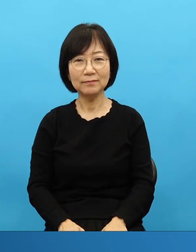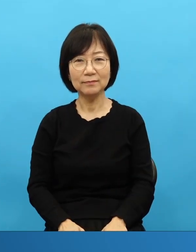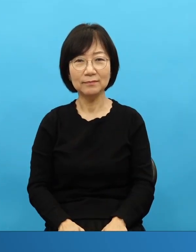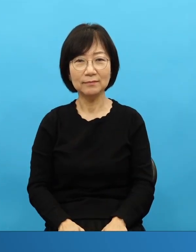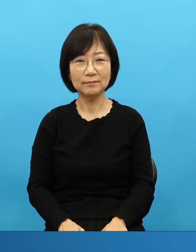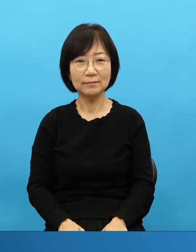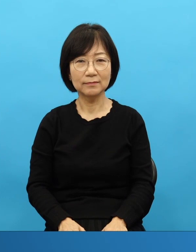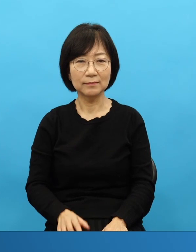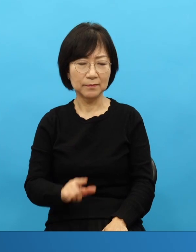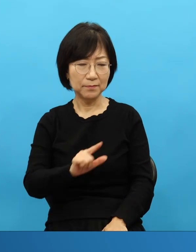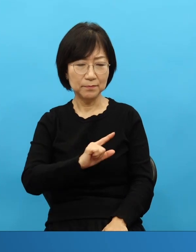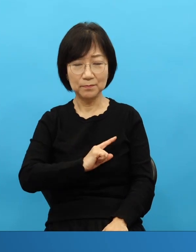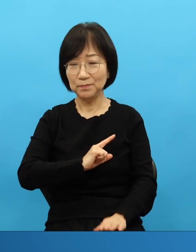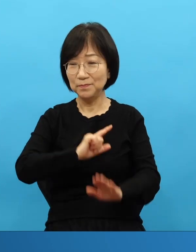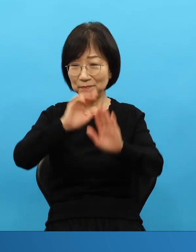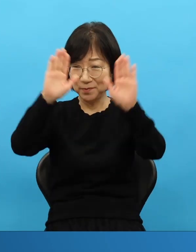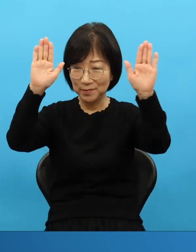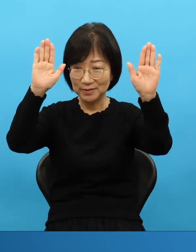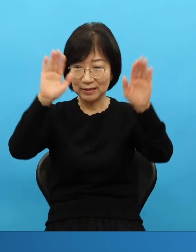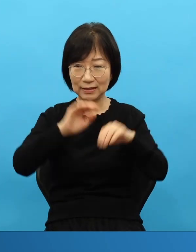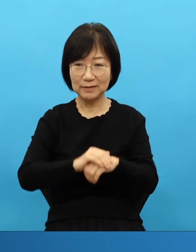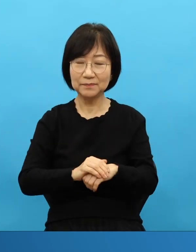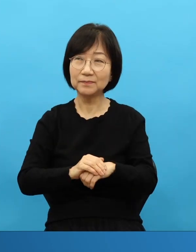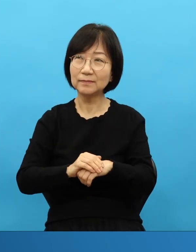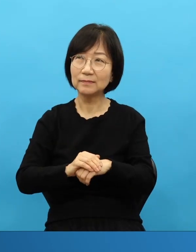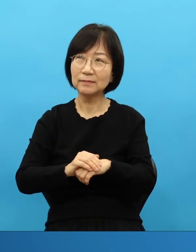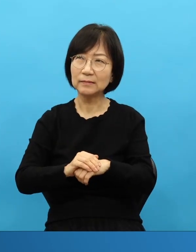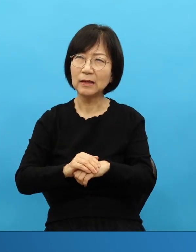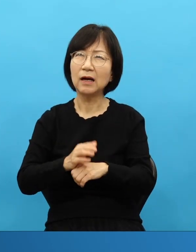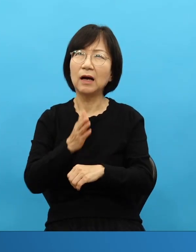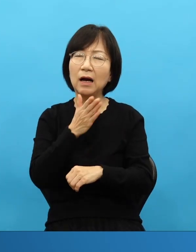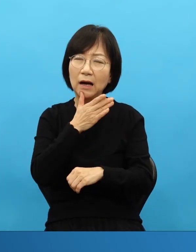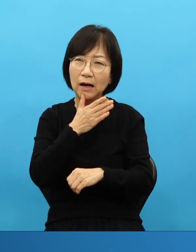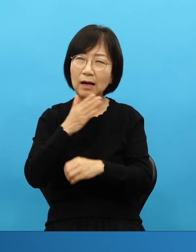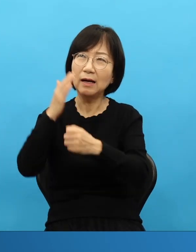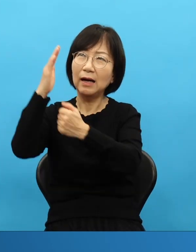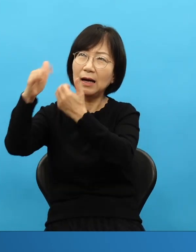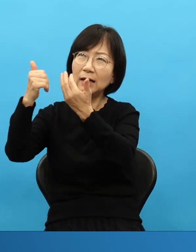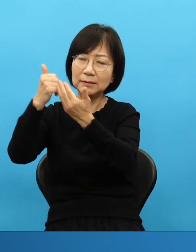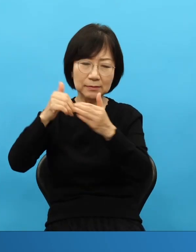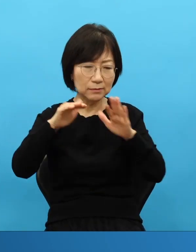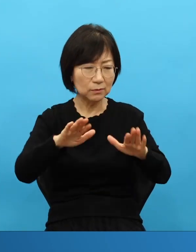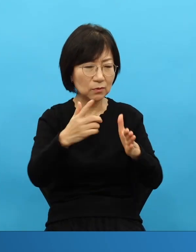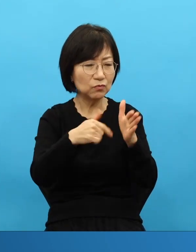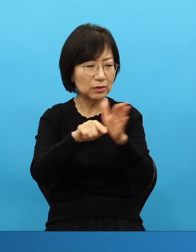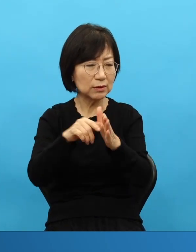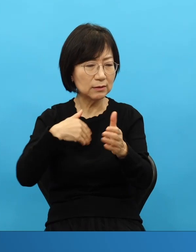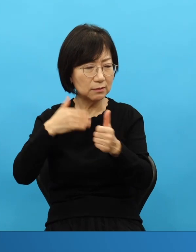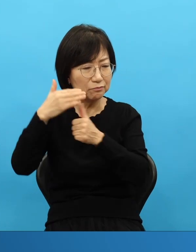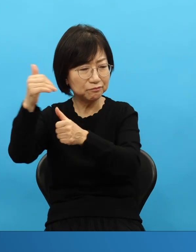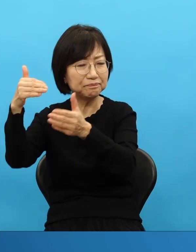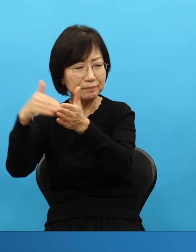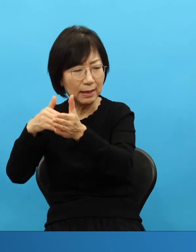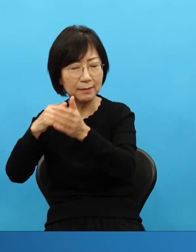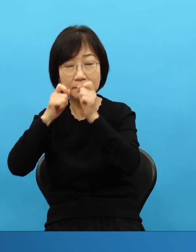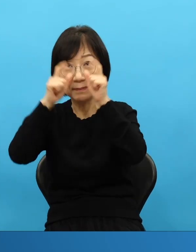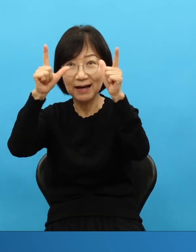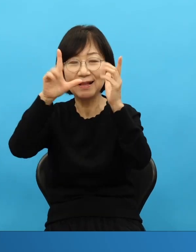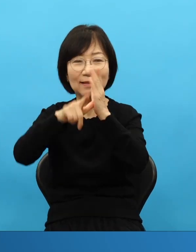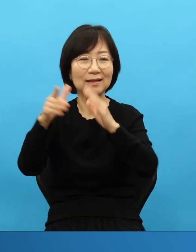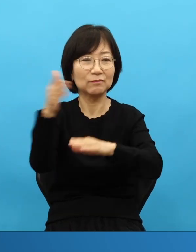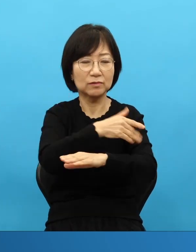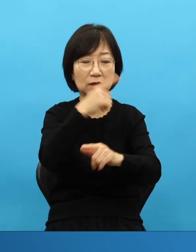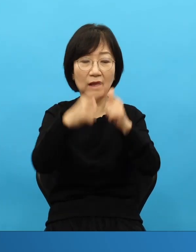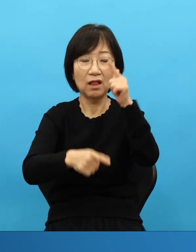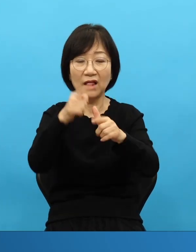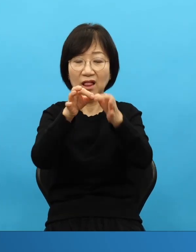나를 부르셨다. 그날로부터 막대기의 능력이 When the 나타났어요. moment that Moses realized, oh, this is why God called me, that's when power was